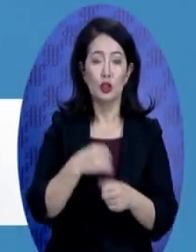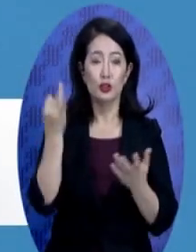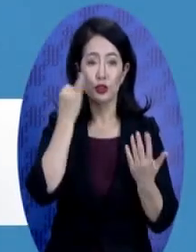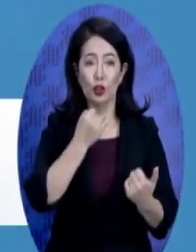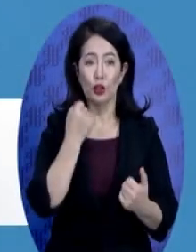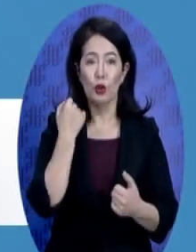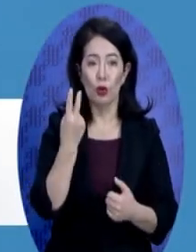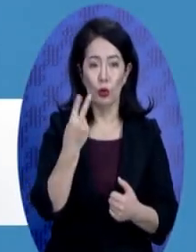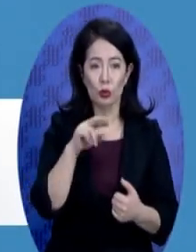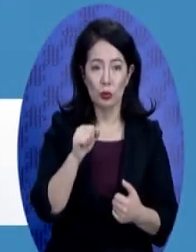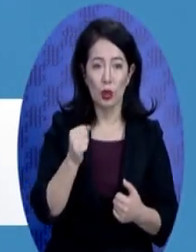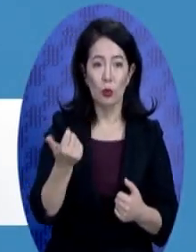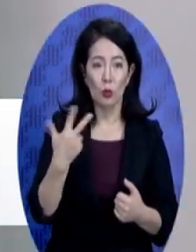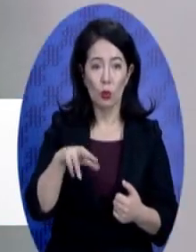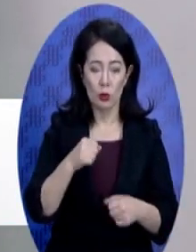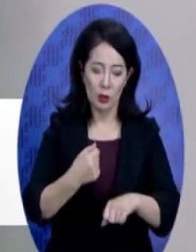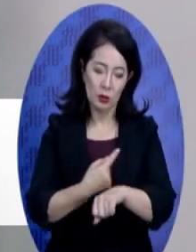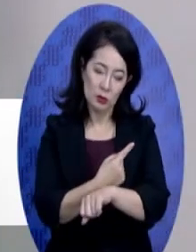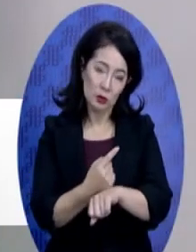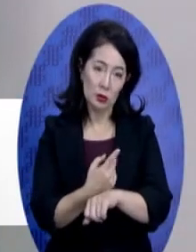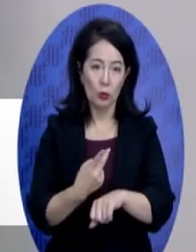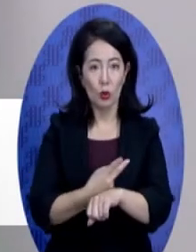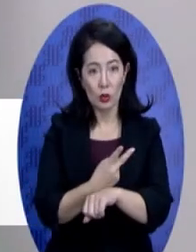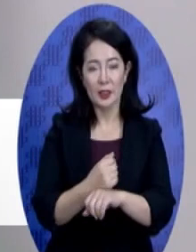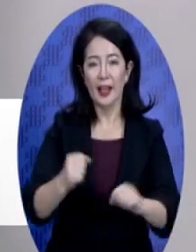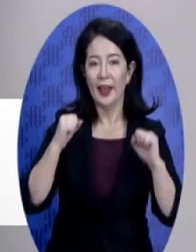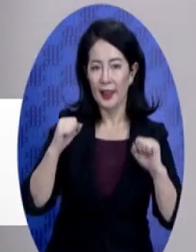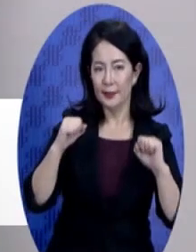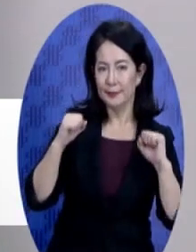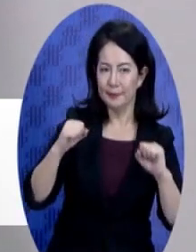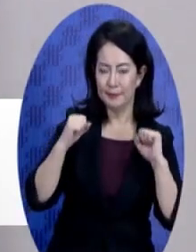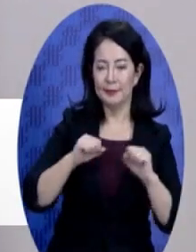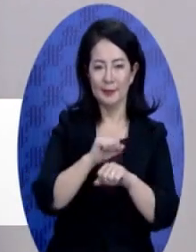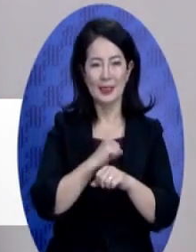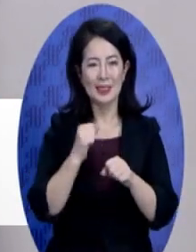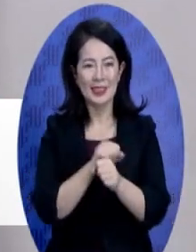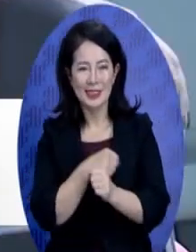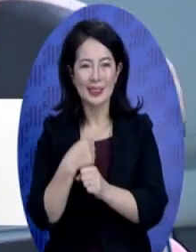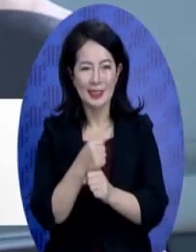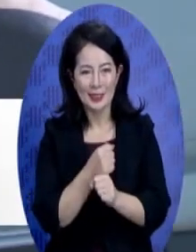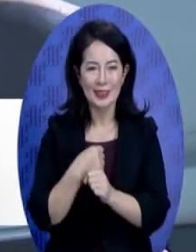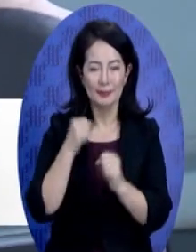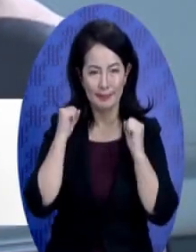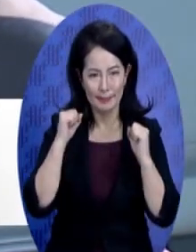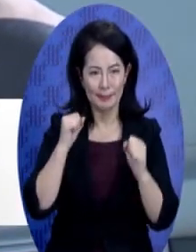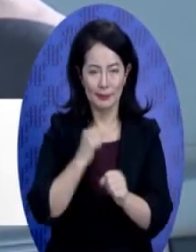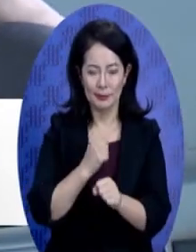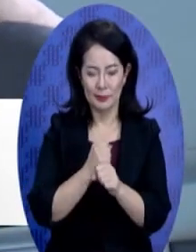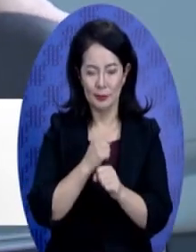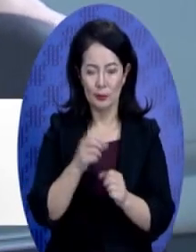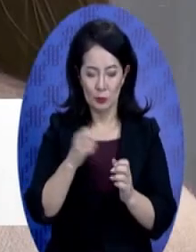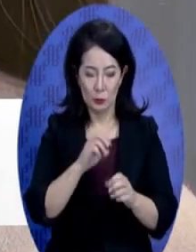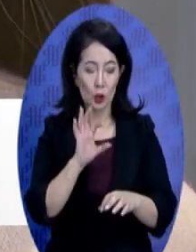хоногтой 2-3 удаа 1-2 цагийн давтамжтайгаар идэвхтэй дасгал хөдөлгөөн хийж байж, эрүүл амьдралын зөв дадалтай амьдарч байна гэж үздэг